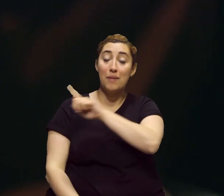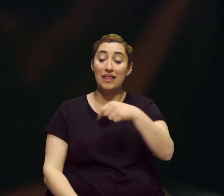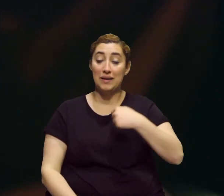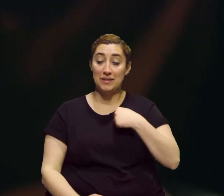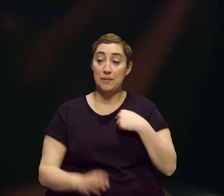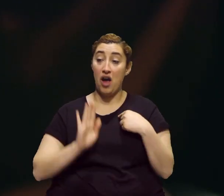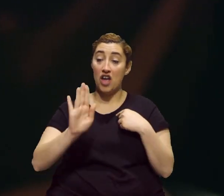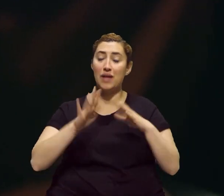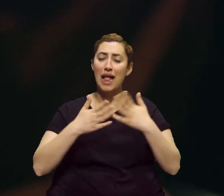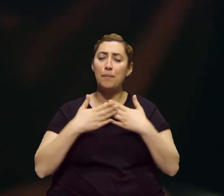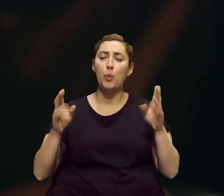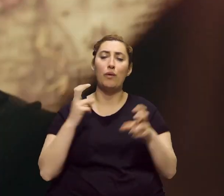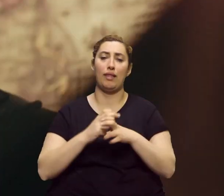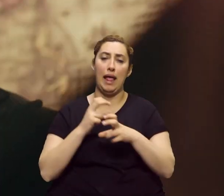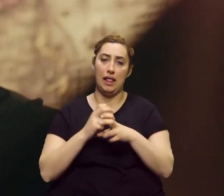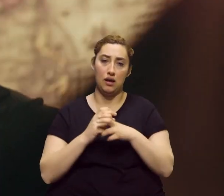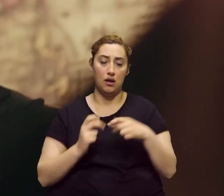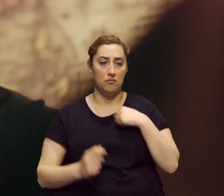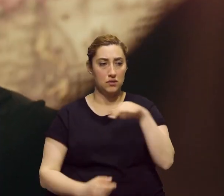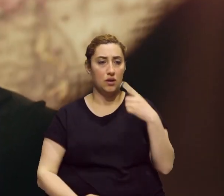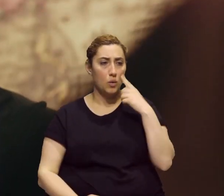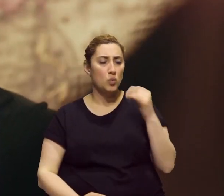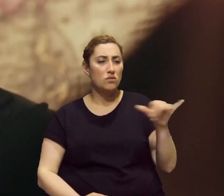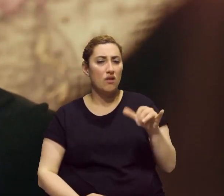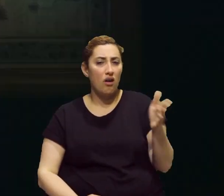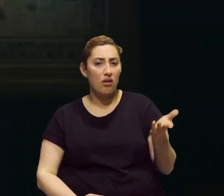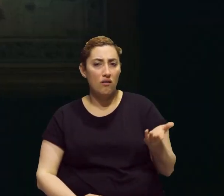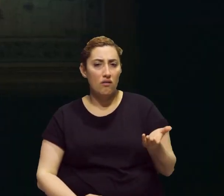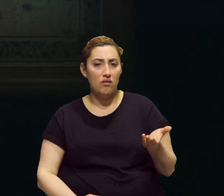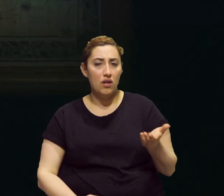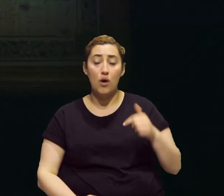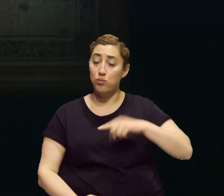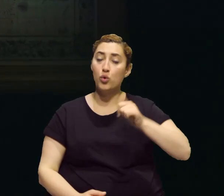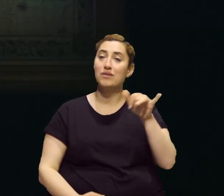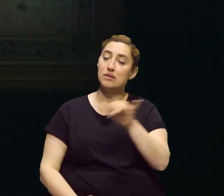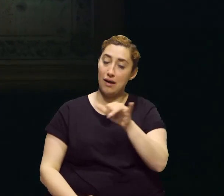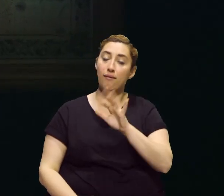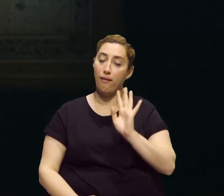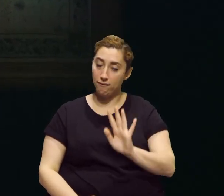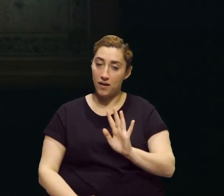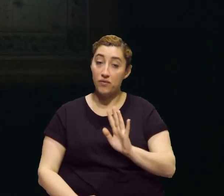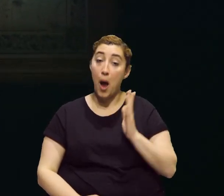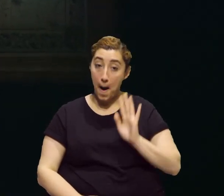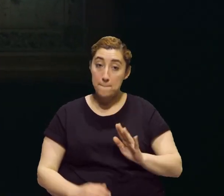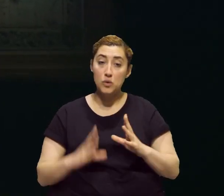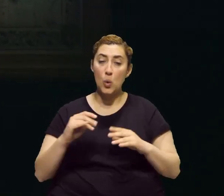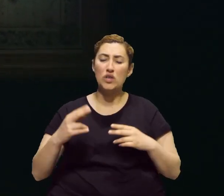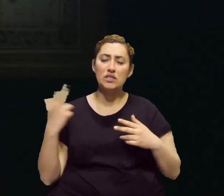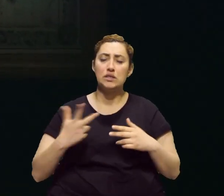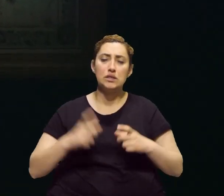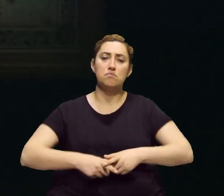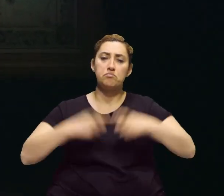bizim karşımızdaki en büyük tehlike. Bize göre çok zayıflar. Bugün zayıflar, evet. Lakin çok